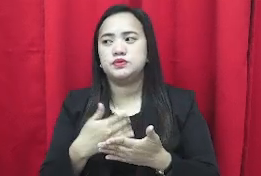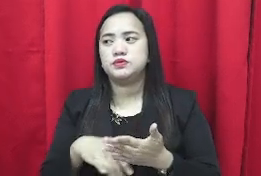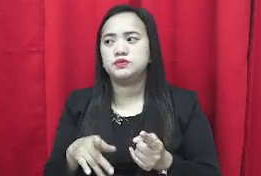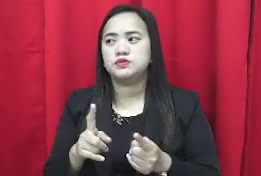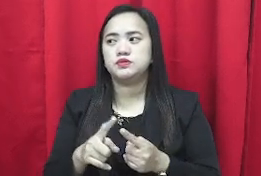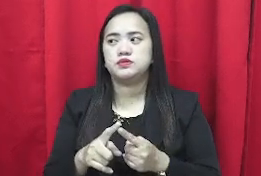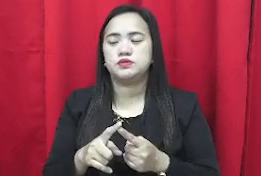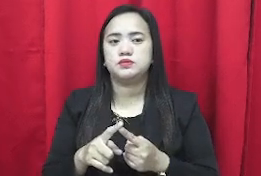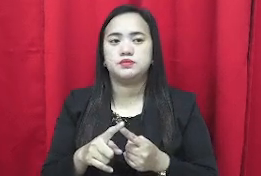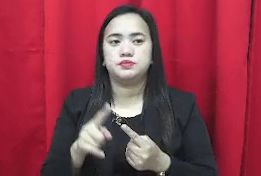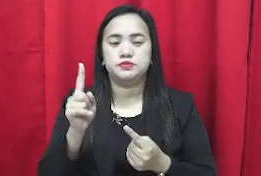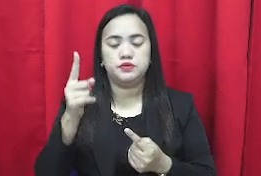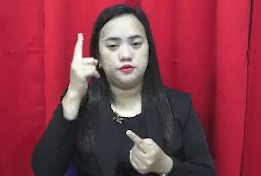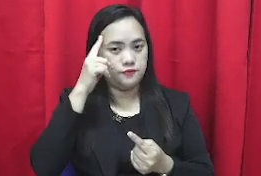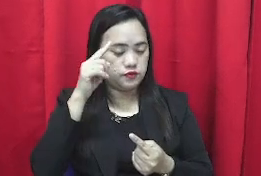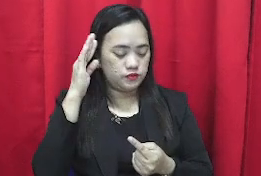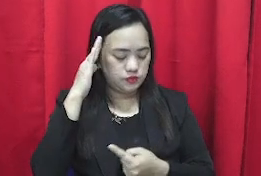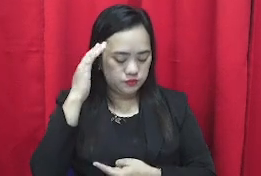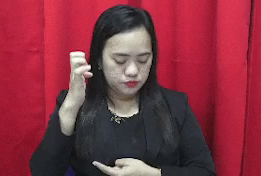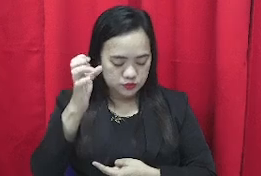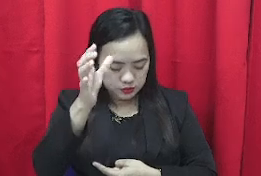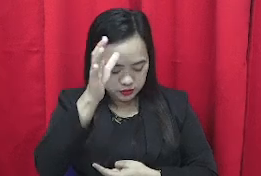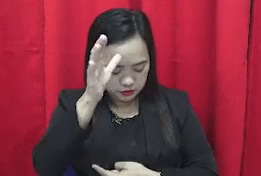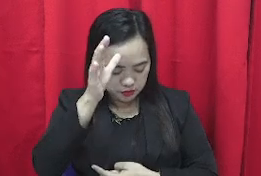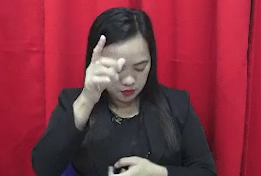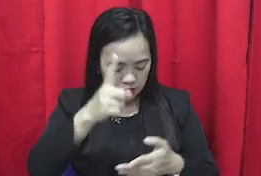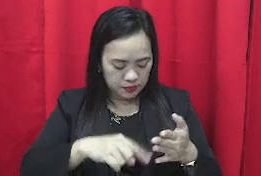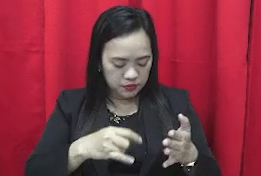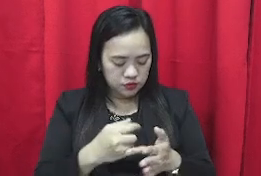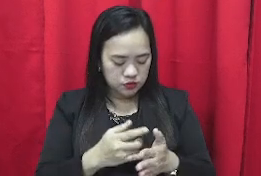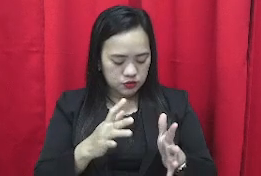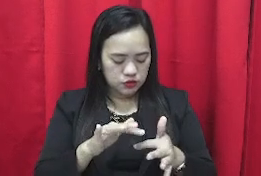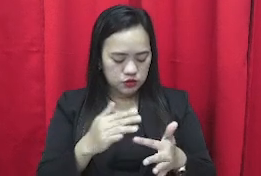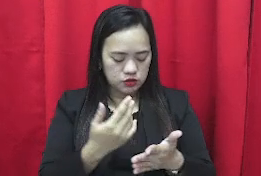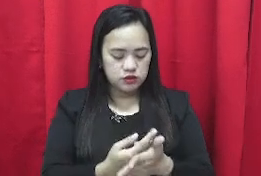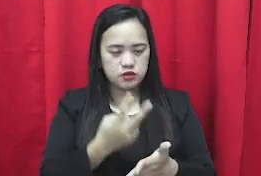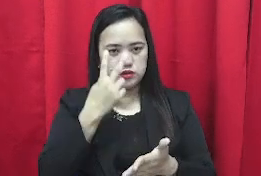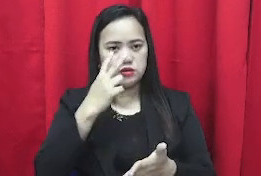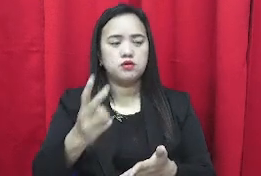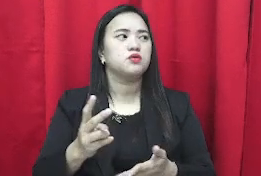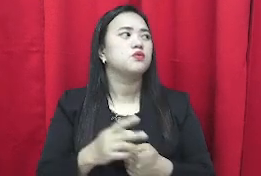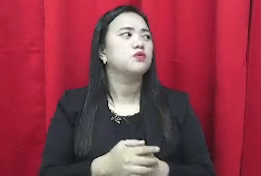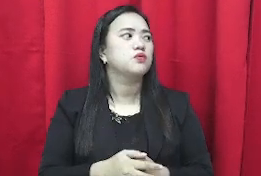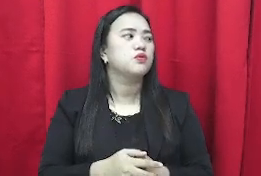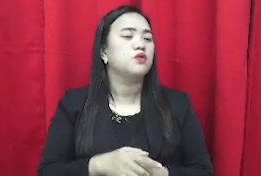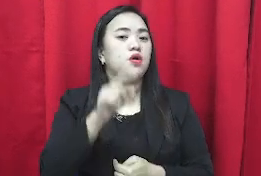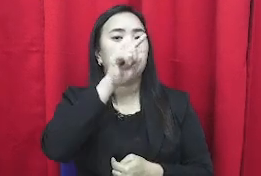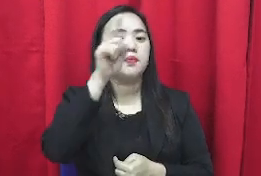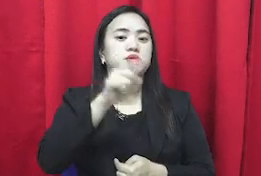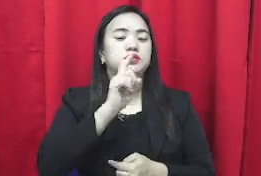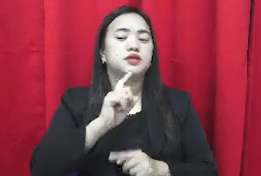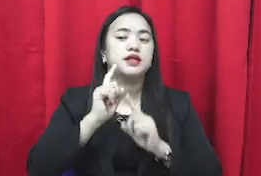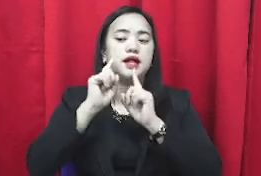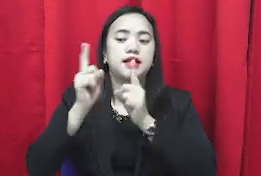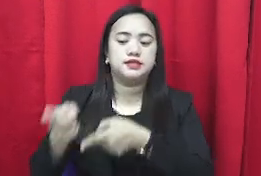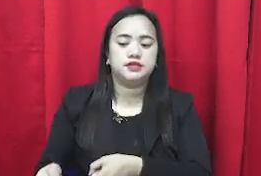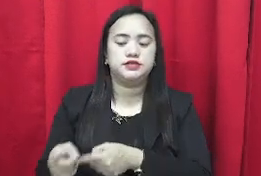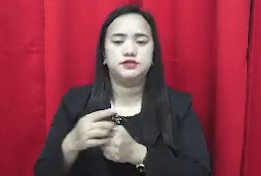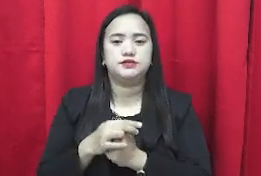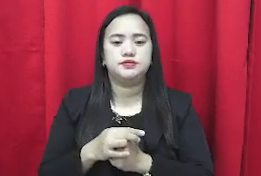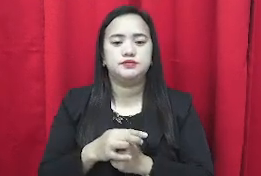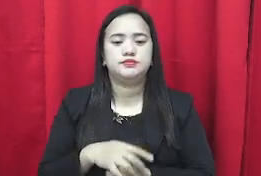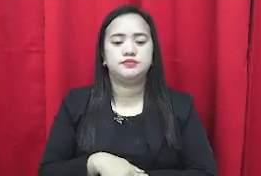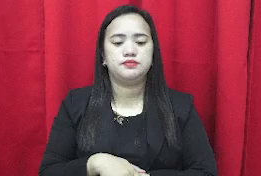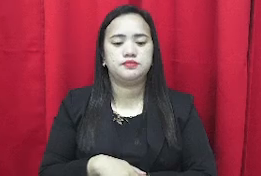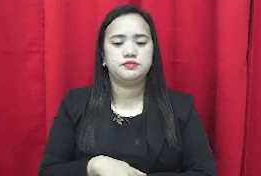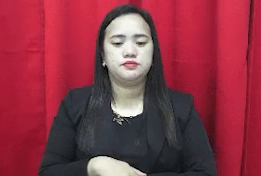mga anak mo ikaw mismo Ano ang ano ang makikita mo dito question and answer potion tayo muna ngayon Ano ang nakikita mo no